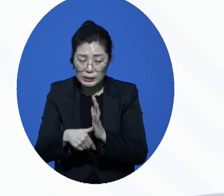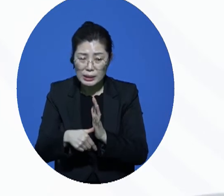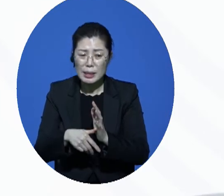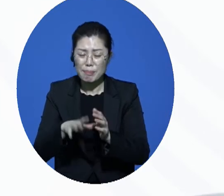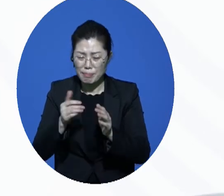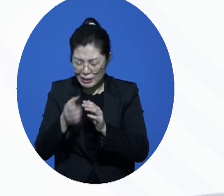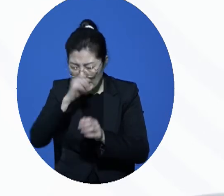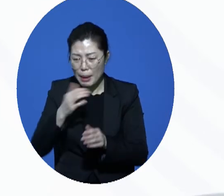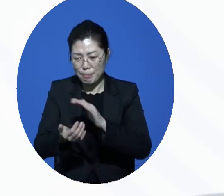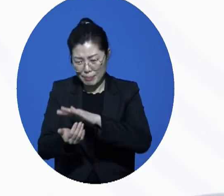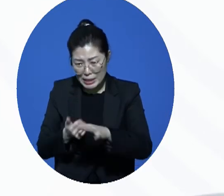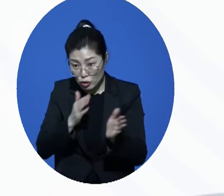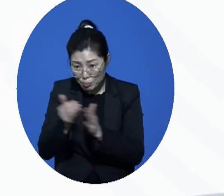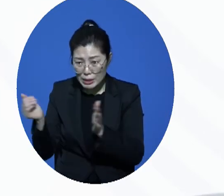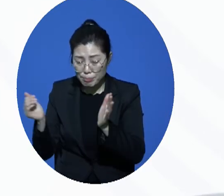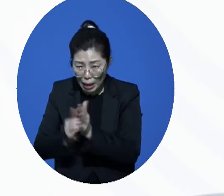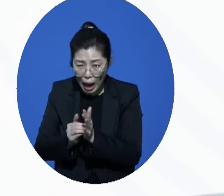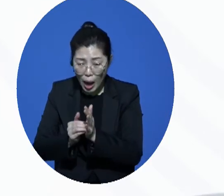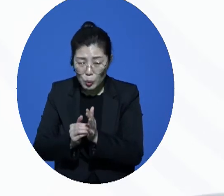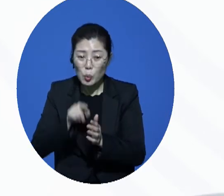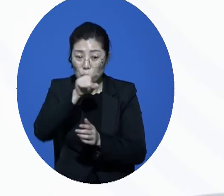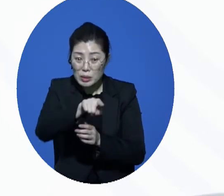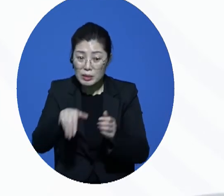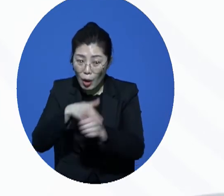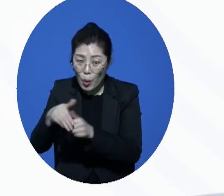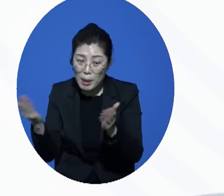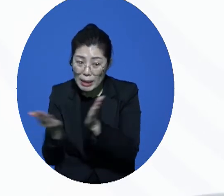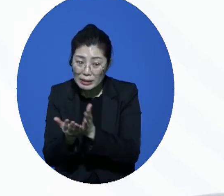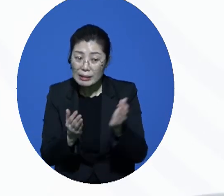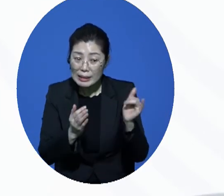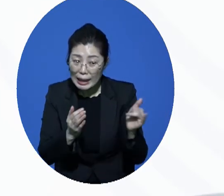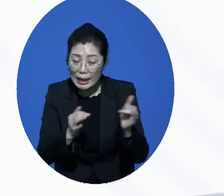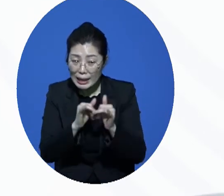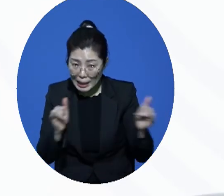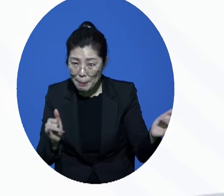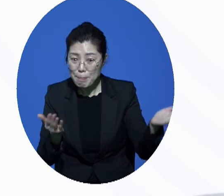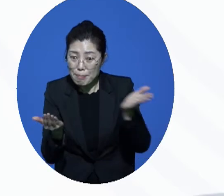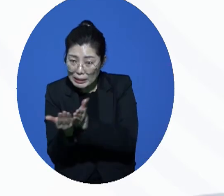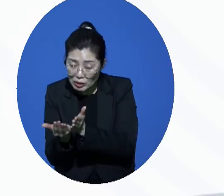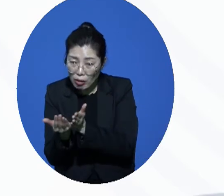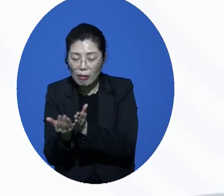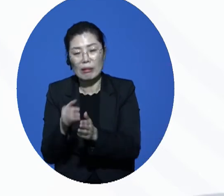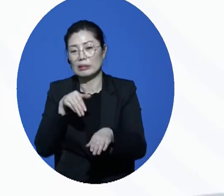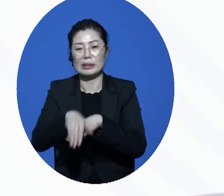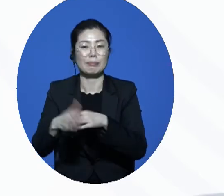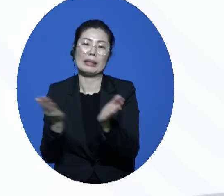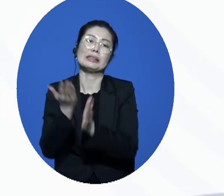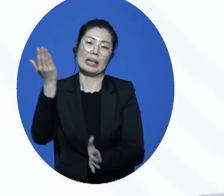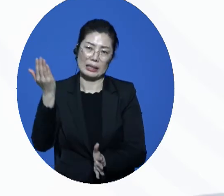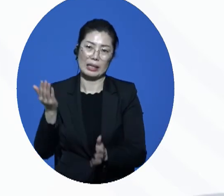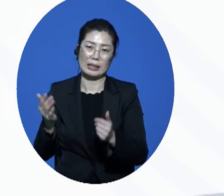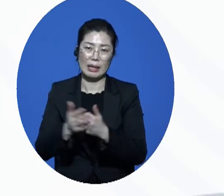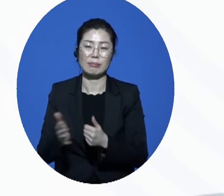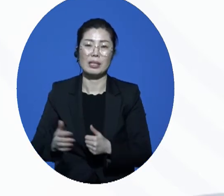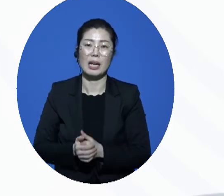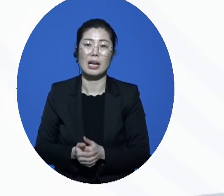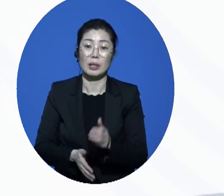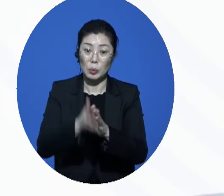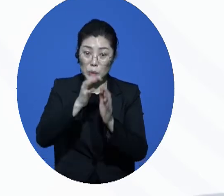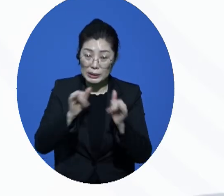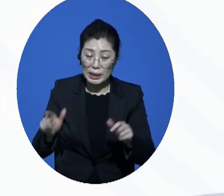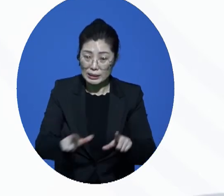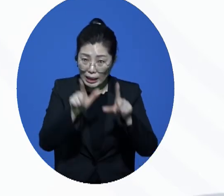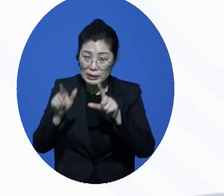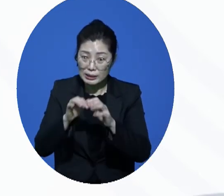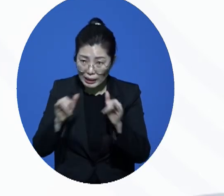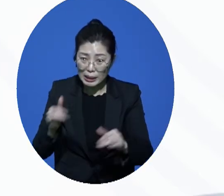때문에 우리는 지금 이런 어려움을 겪고 있습니다. 비장애인 중심의, 중산층 중심의 도시에 살고 있는